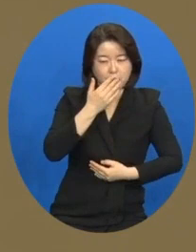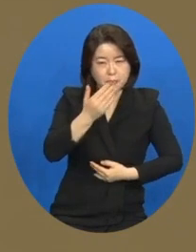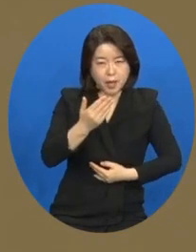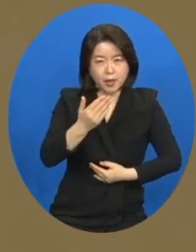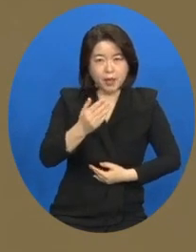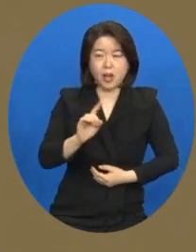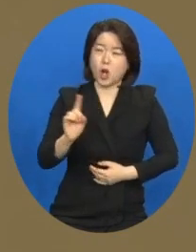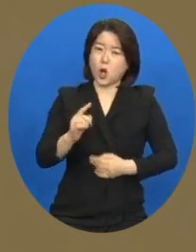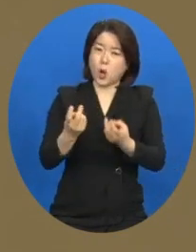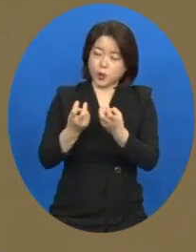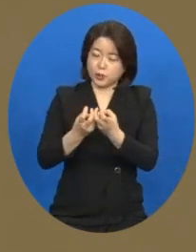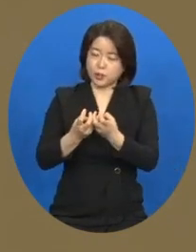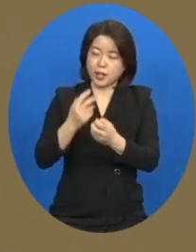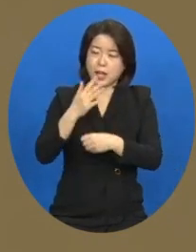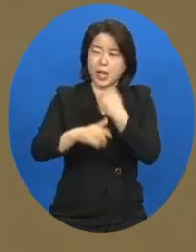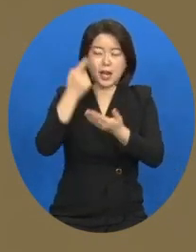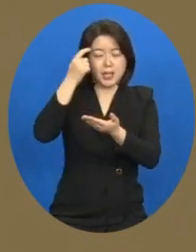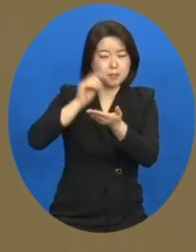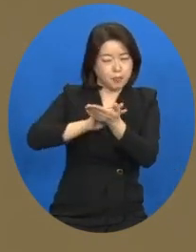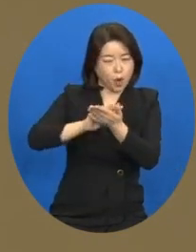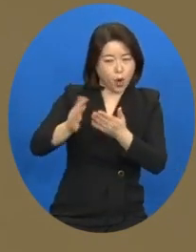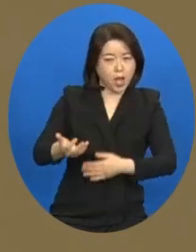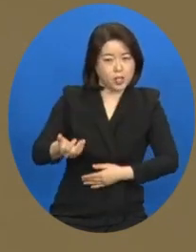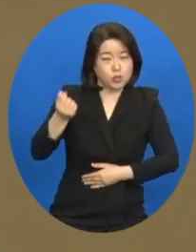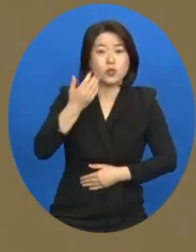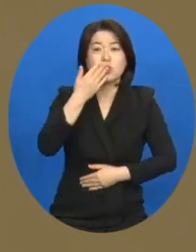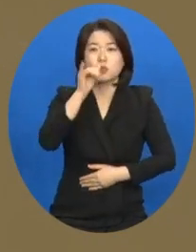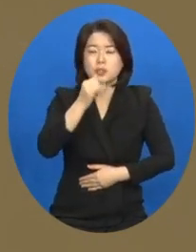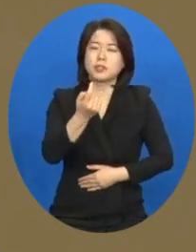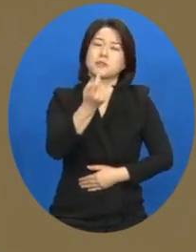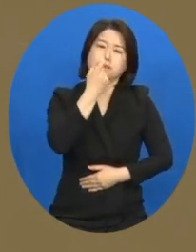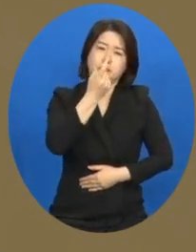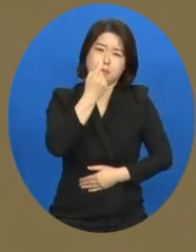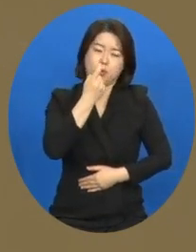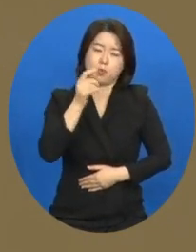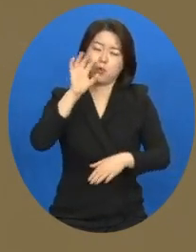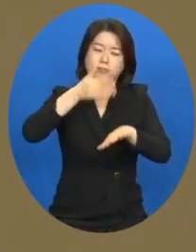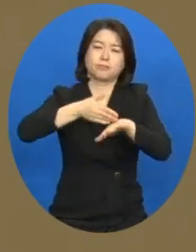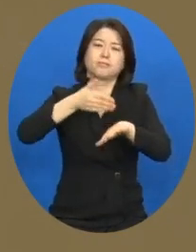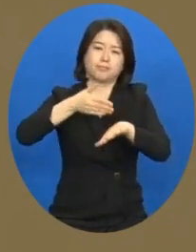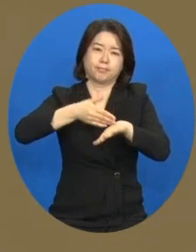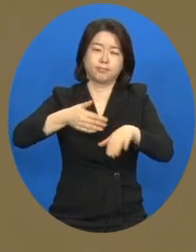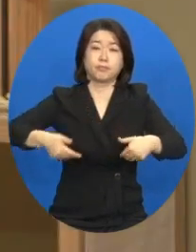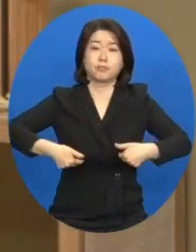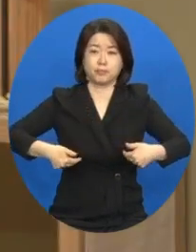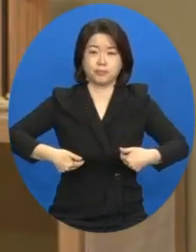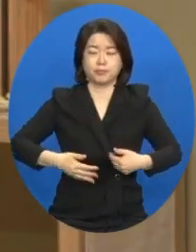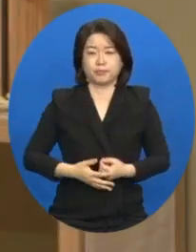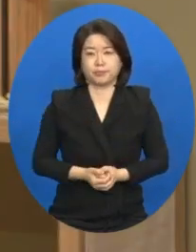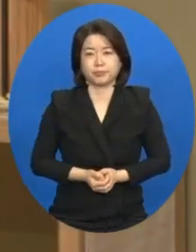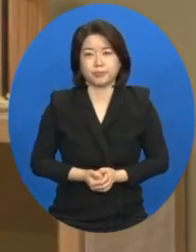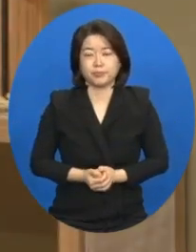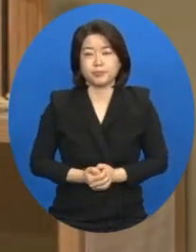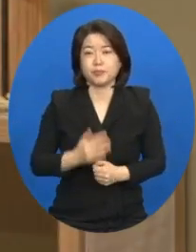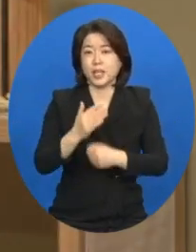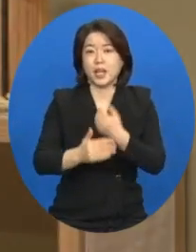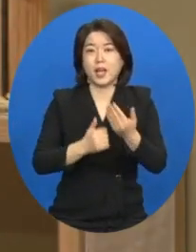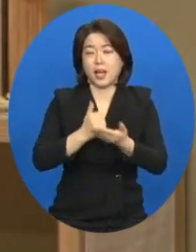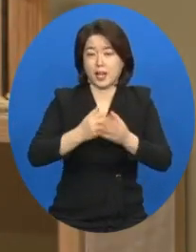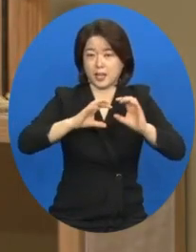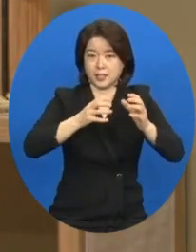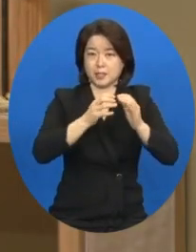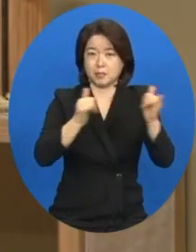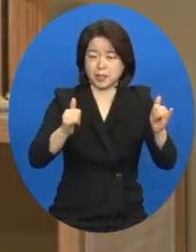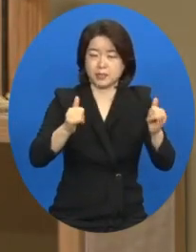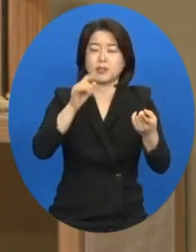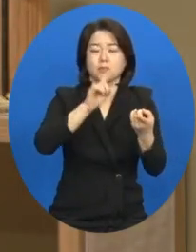하면 하나님의 평화를 누릴 수 있는지를 배워야 되고 훈련받아야 합니다. 이게 하나님의